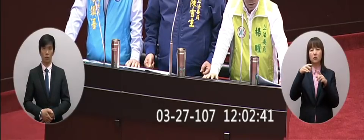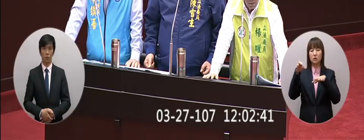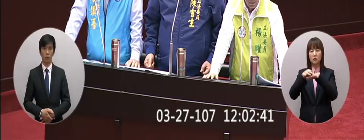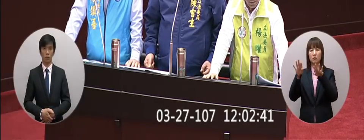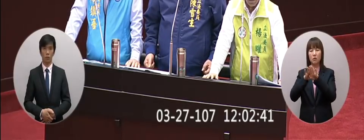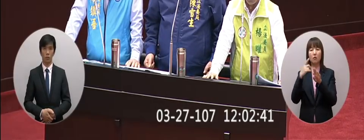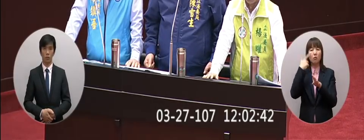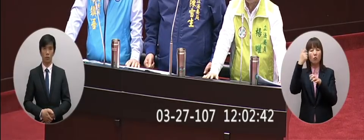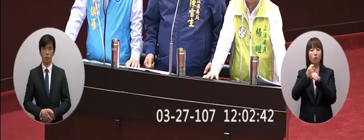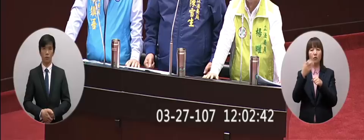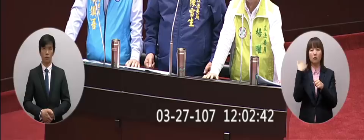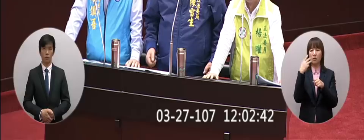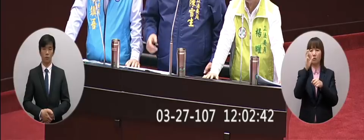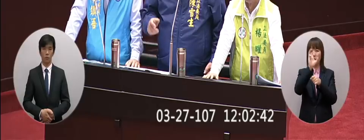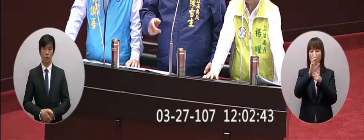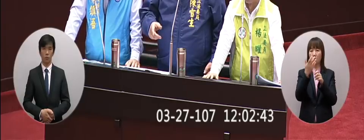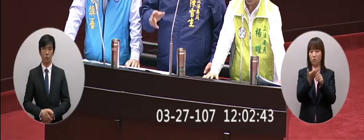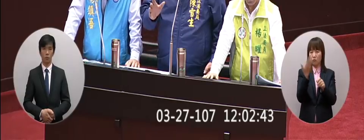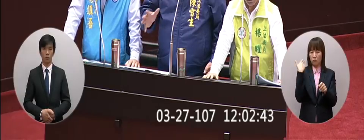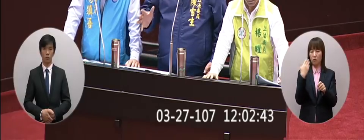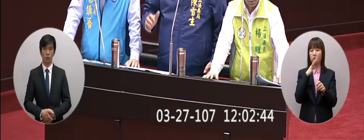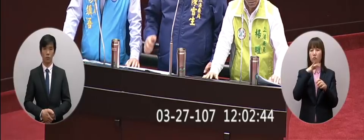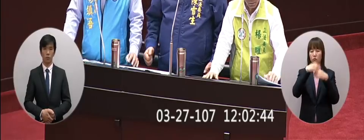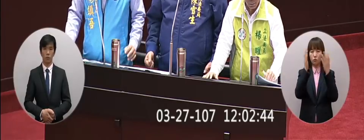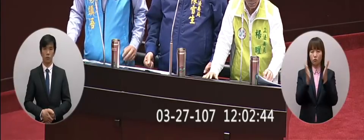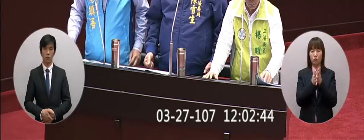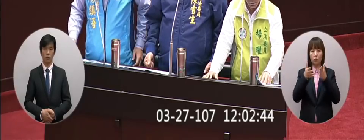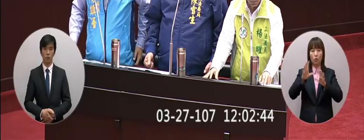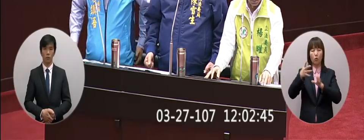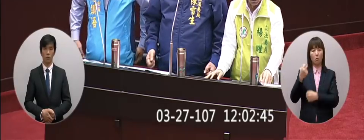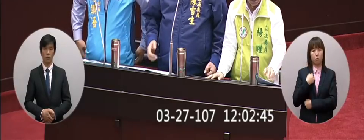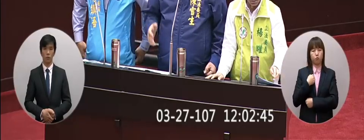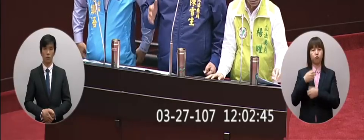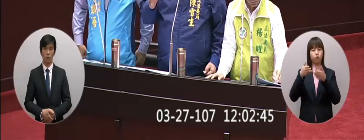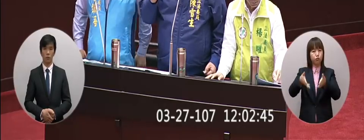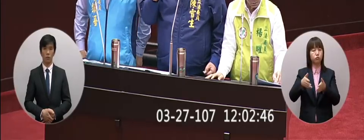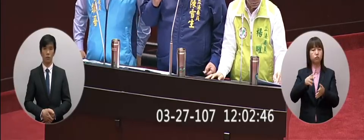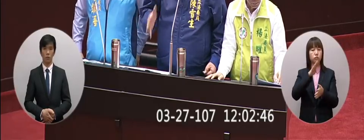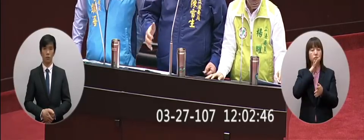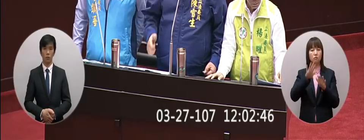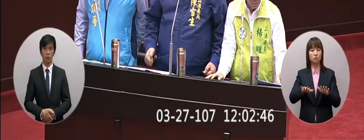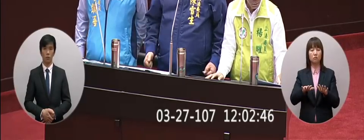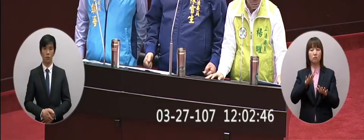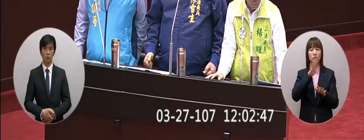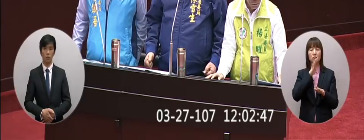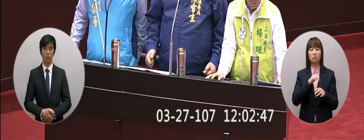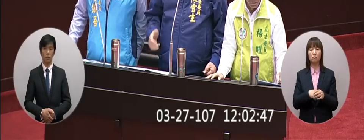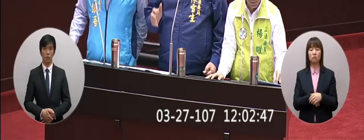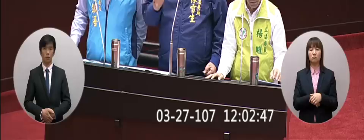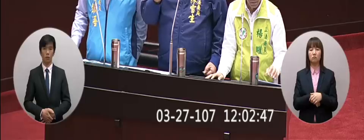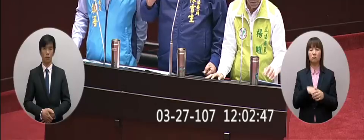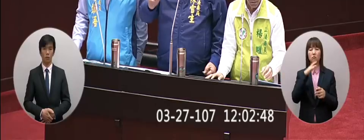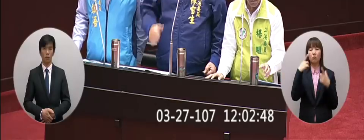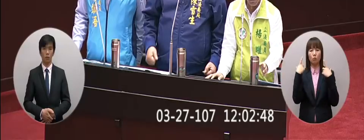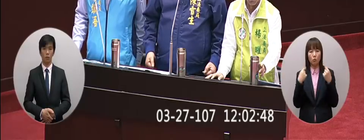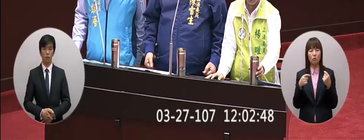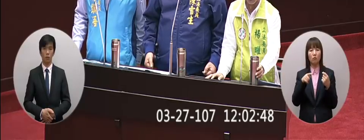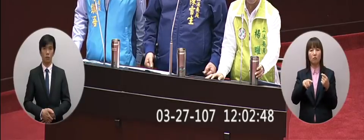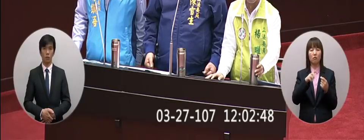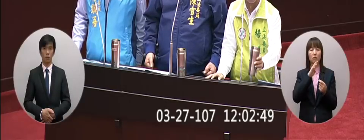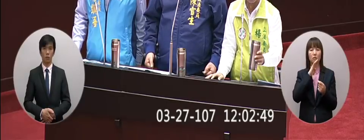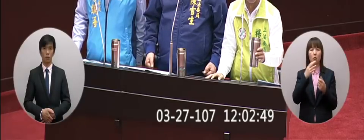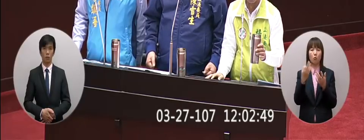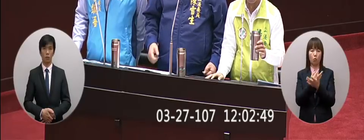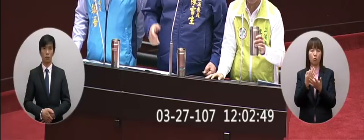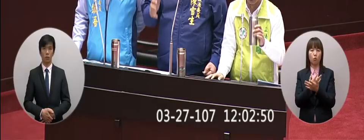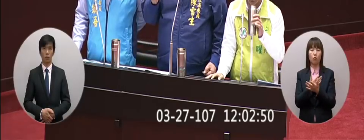在民国80年以前呐、啊，可以说都是做一些国防的建设，所以它先天本来